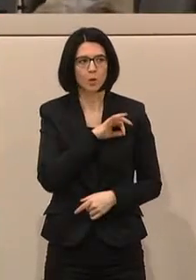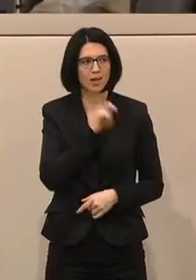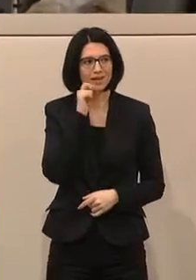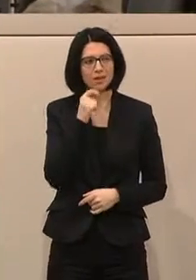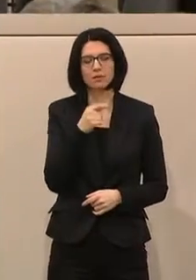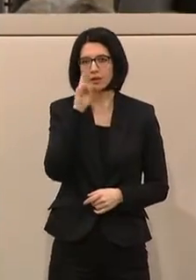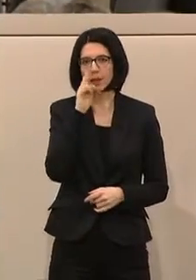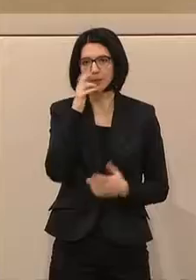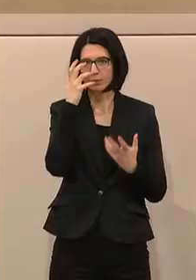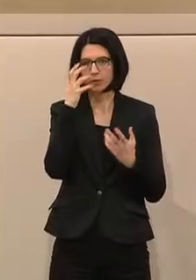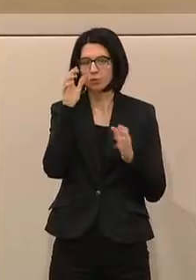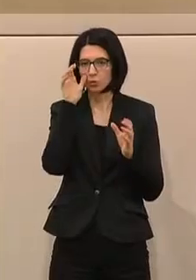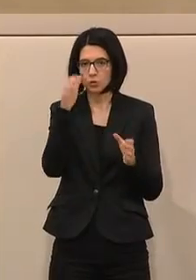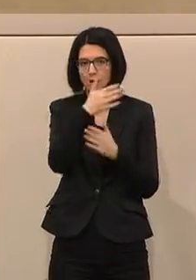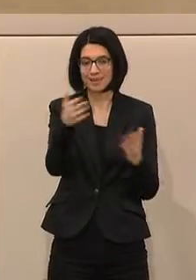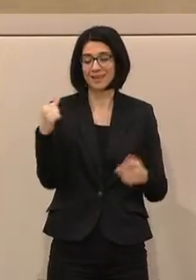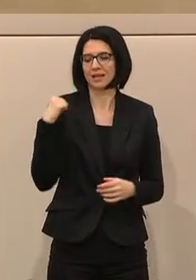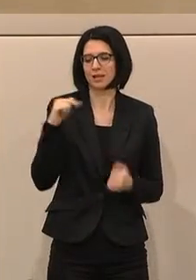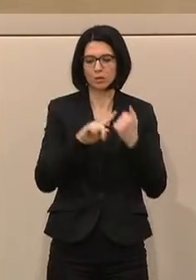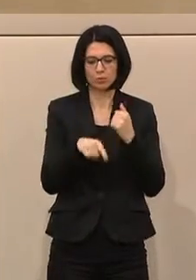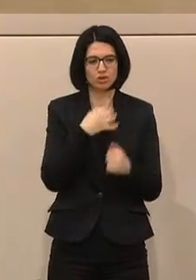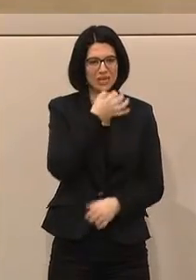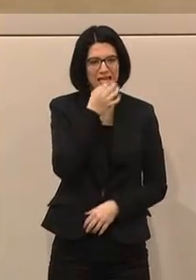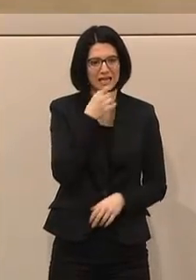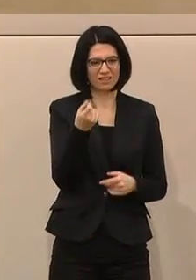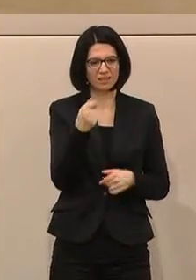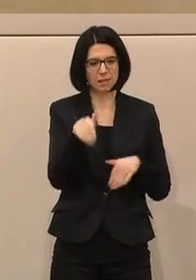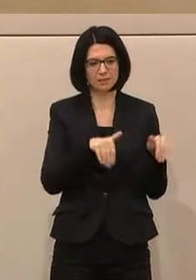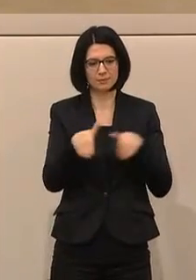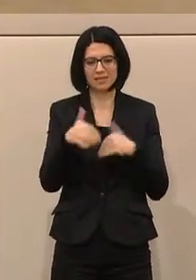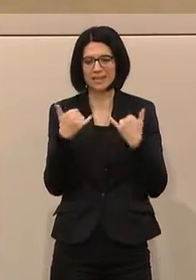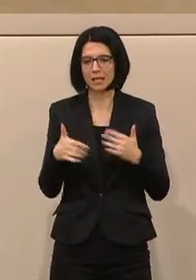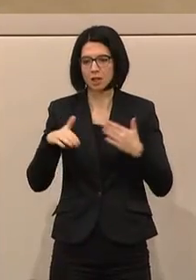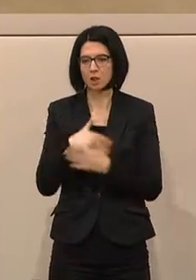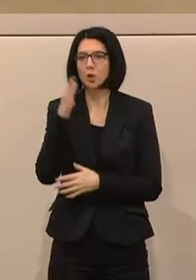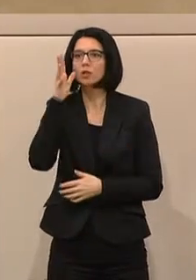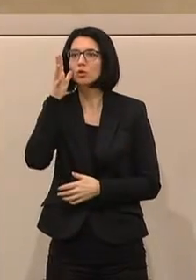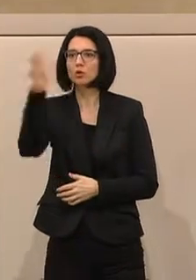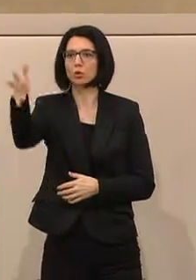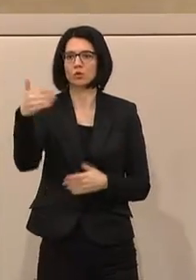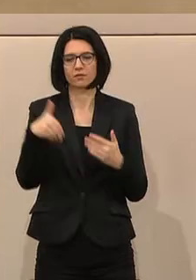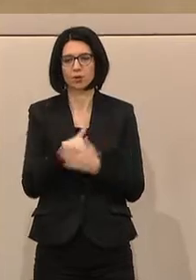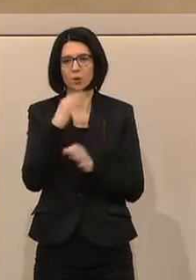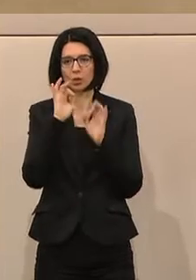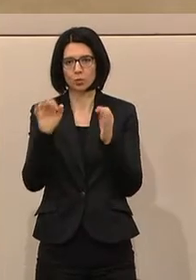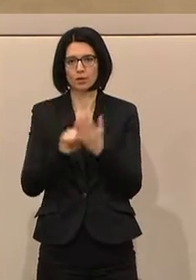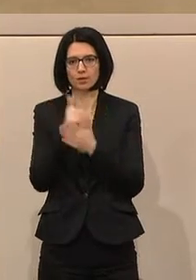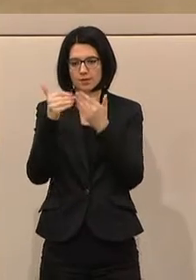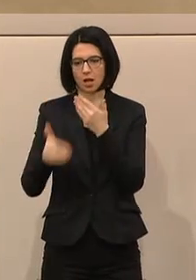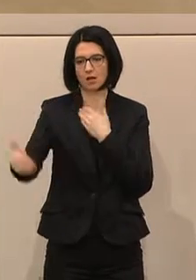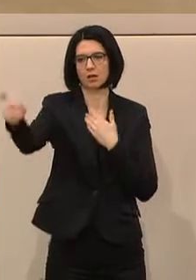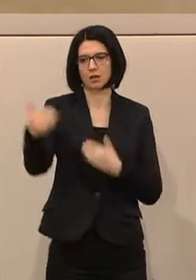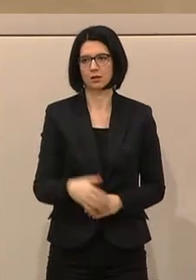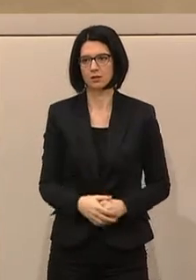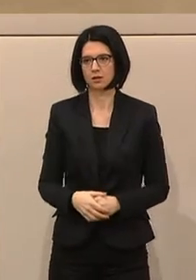Zuschauer. Wir haben gestern die Budgetrede unseres Finanzministers gehört und wir starten in eine neue Zukunft, in eine neue gute Zeit.